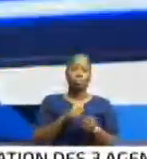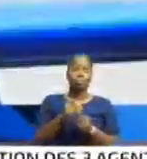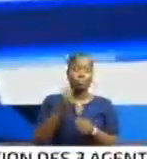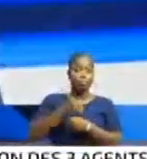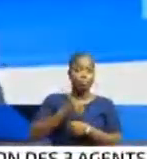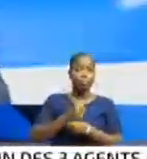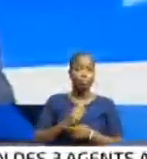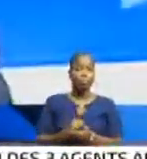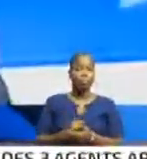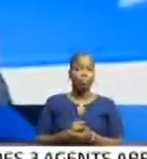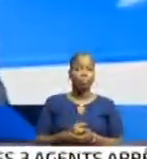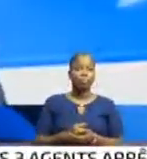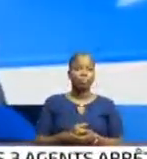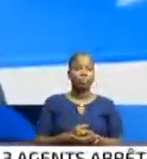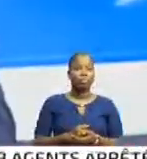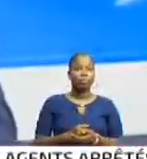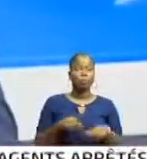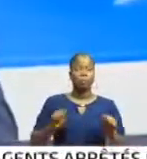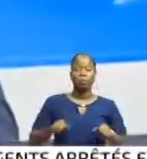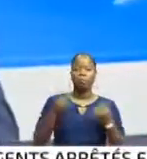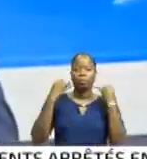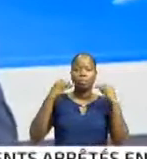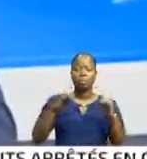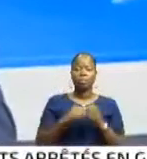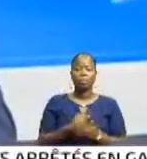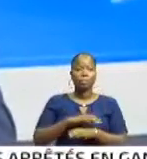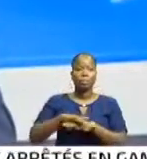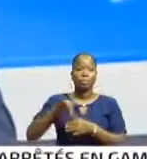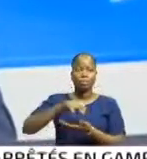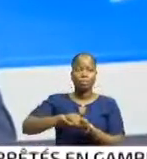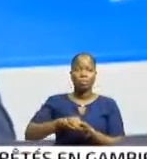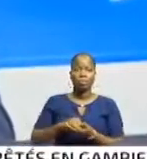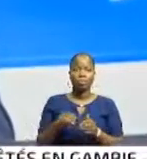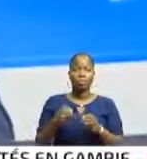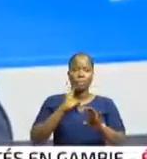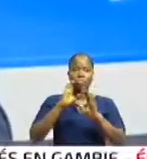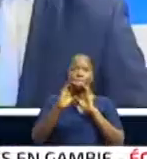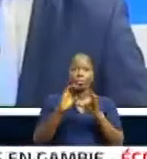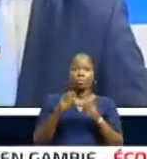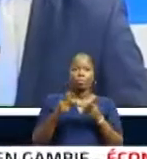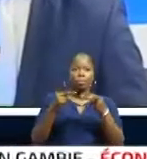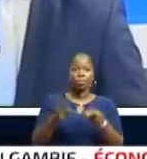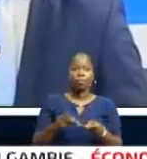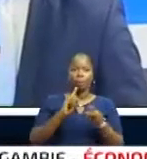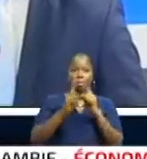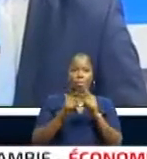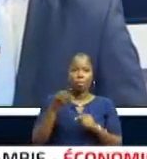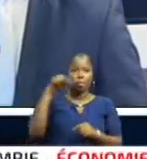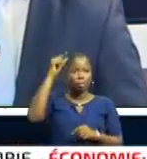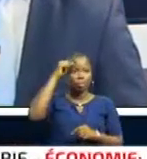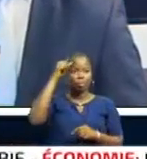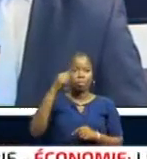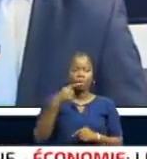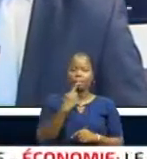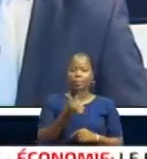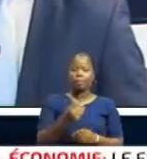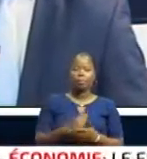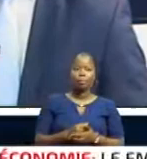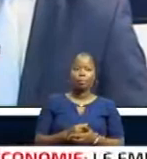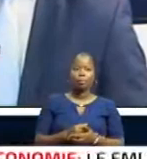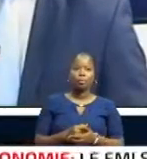a concoté les informations à ce schéma là dans un communiqué le porte parole du gouvernement à disait que la cour